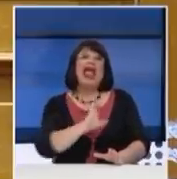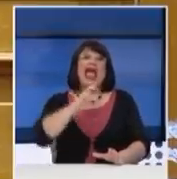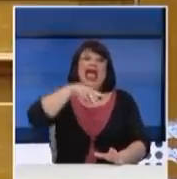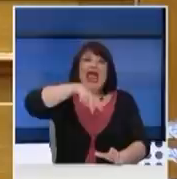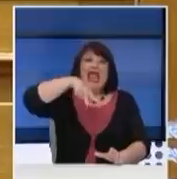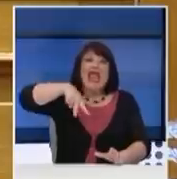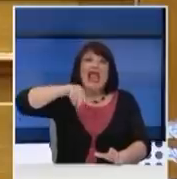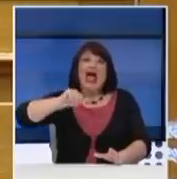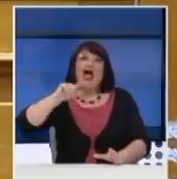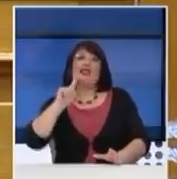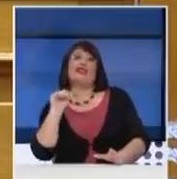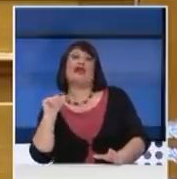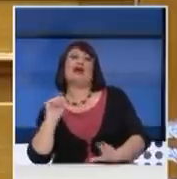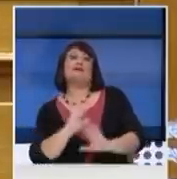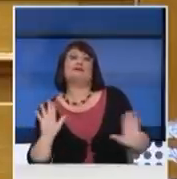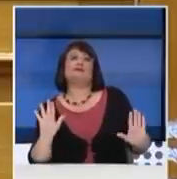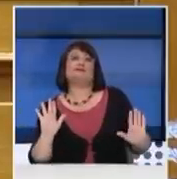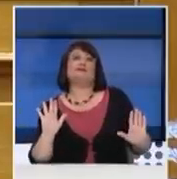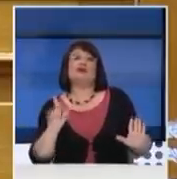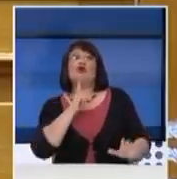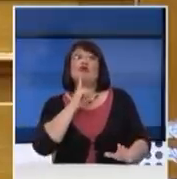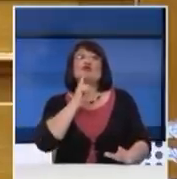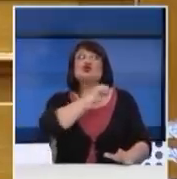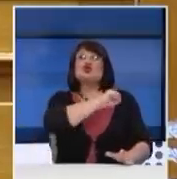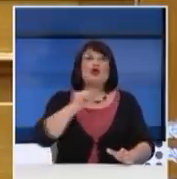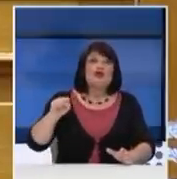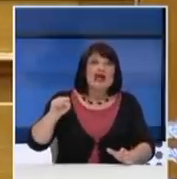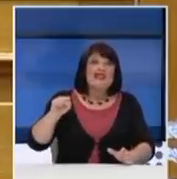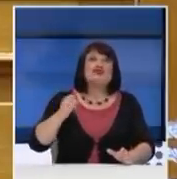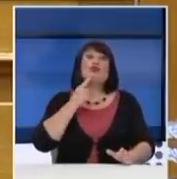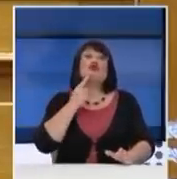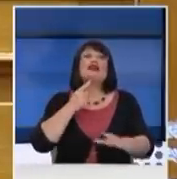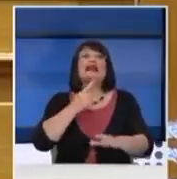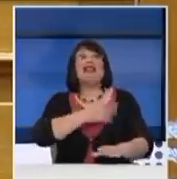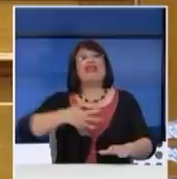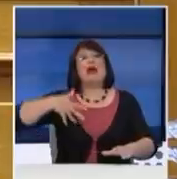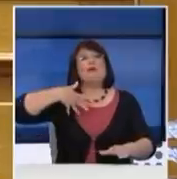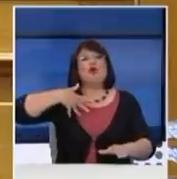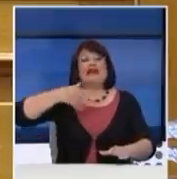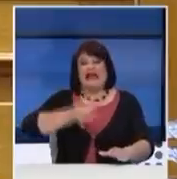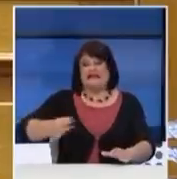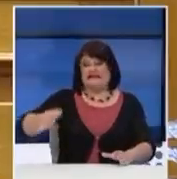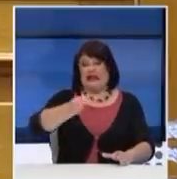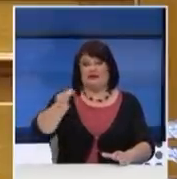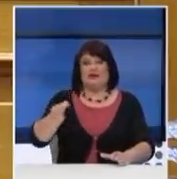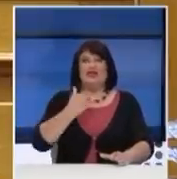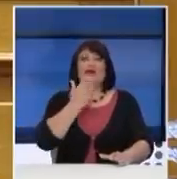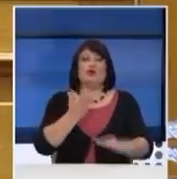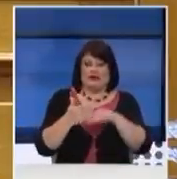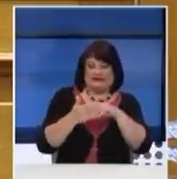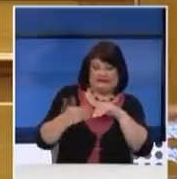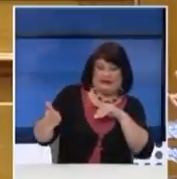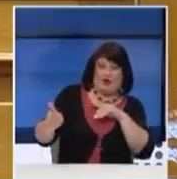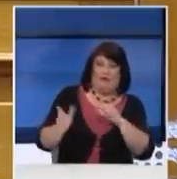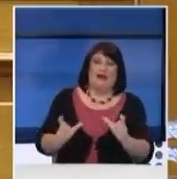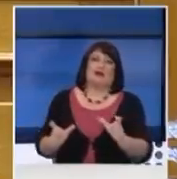να καταλάβουν. Όπως και οι στροφάδες, όπως και τα διαπόντια νησιά. Λέτε, κύριε